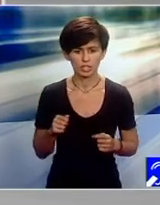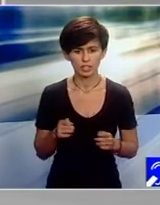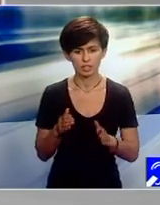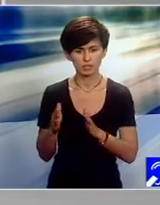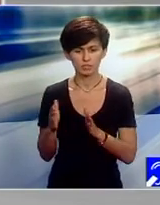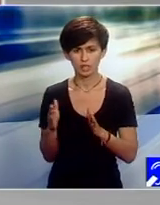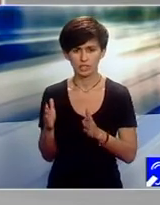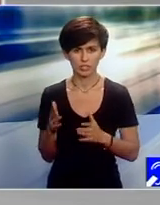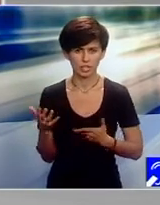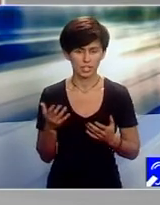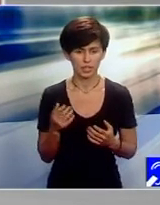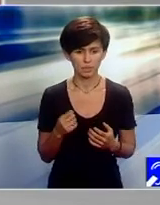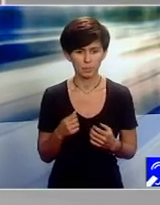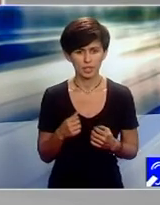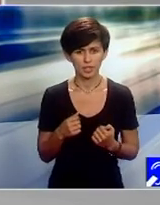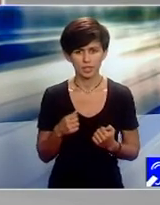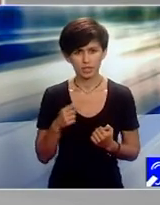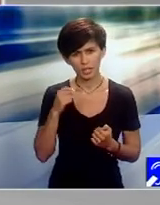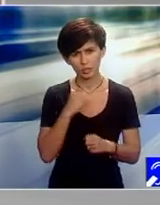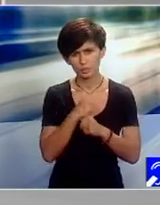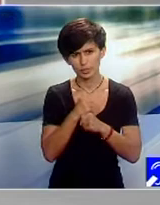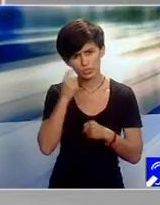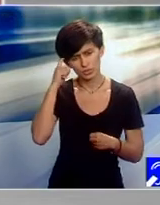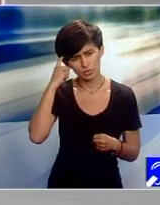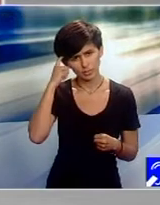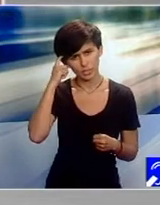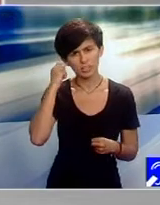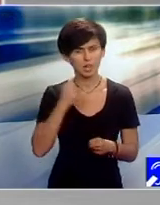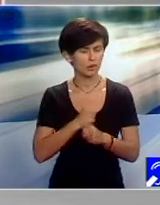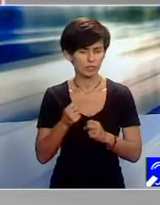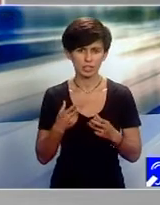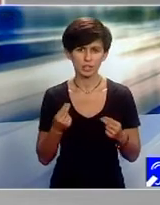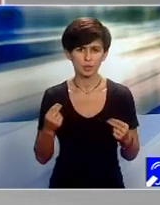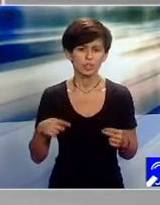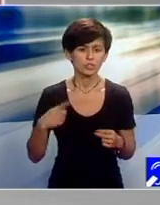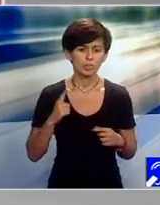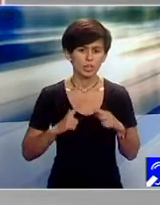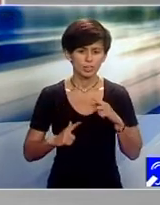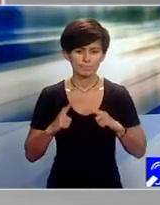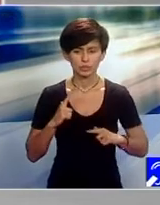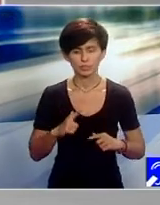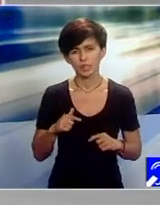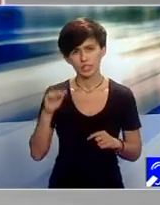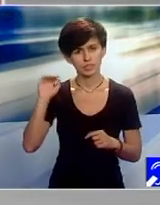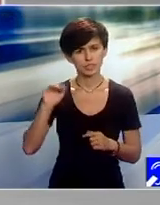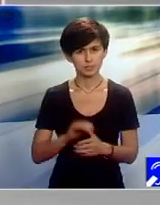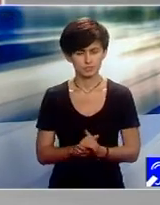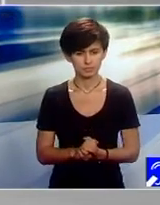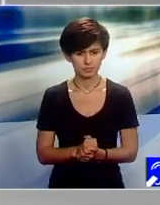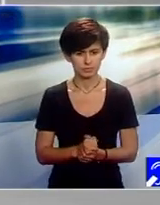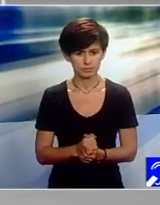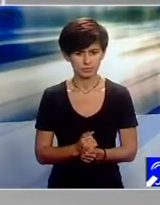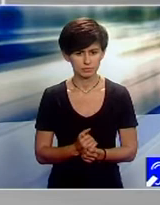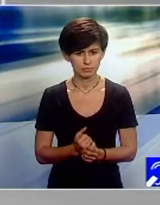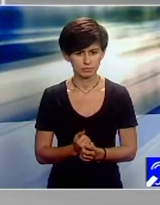vieții, nu știu, și-au solicitat memoria foarte mult și care au ajuns să sufere ulterior de o astfel de boală.